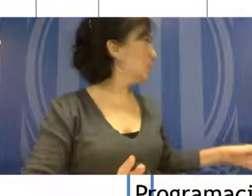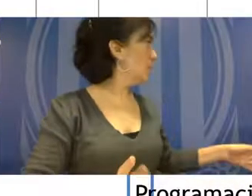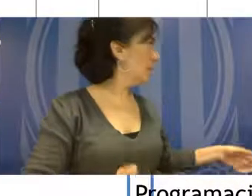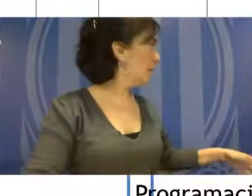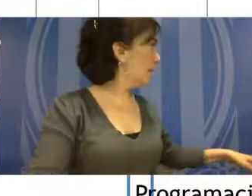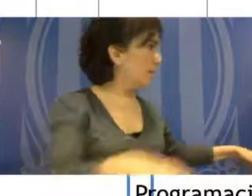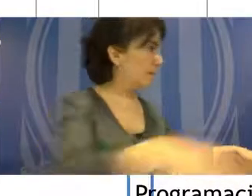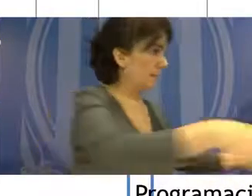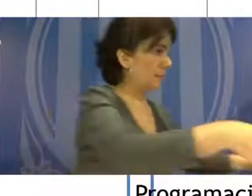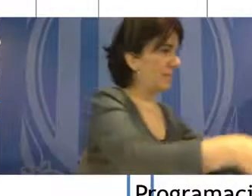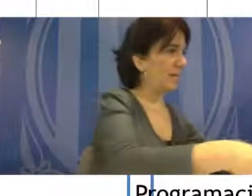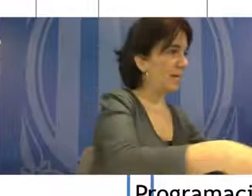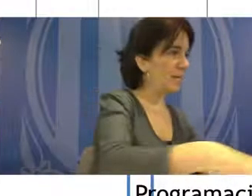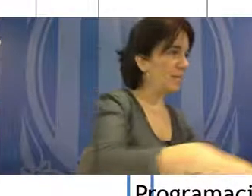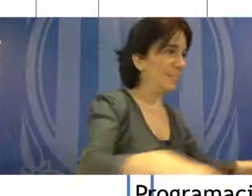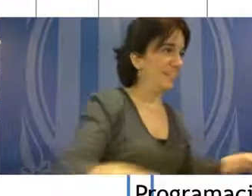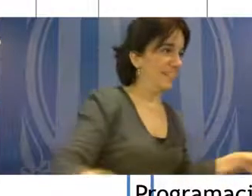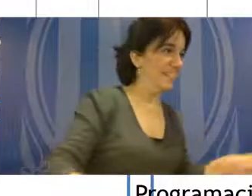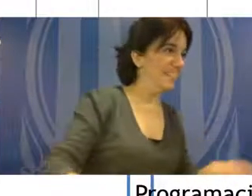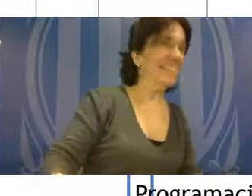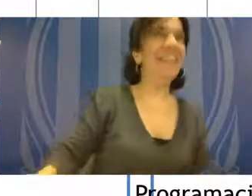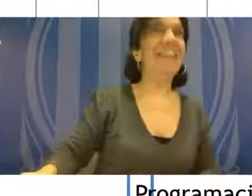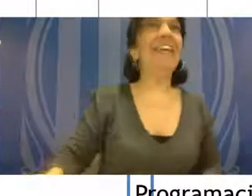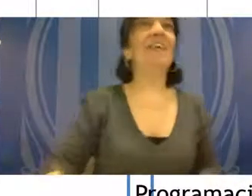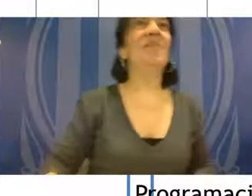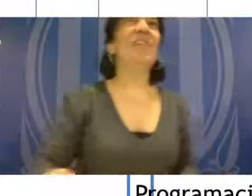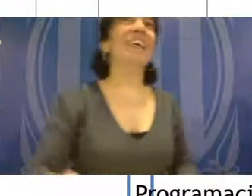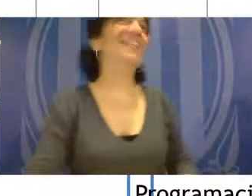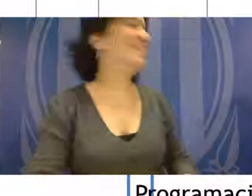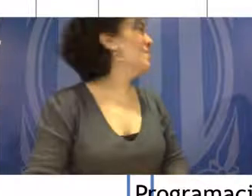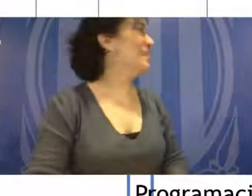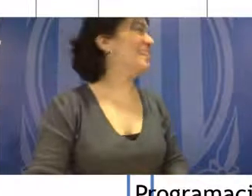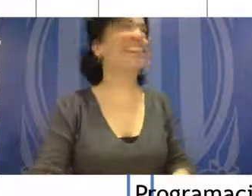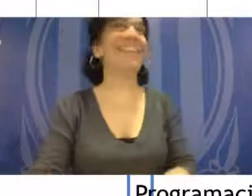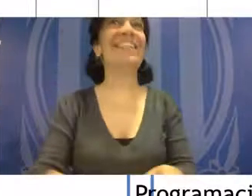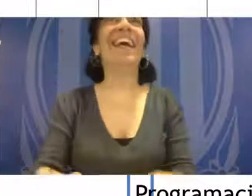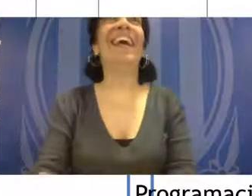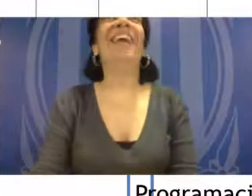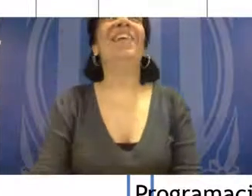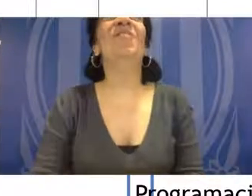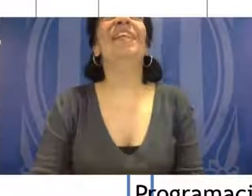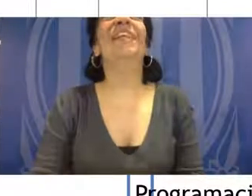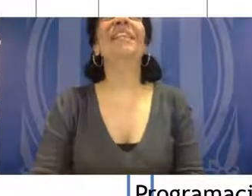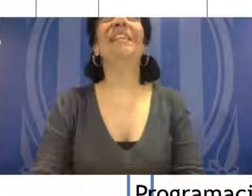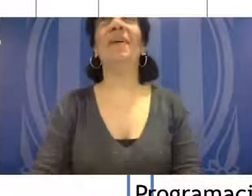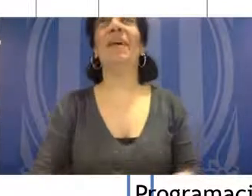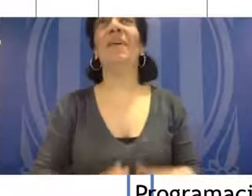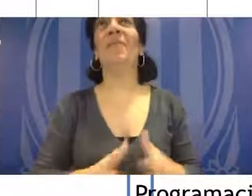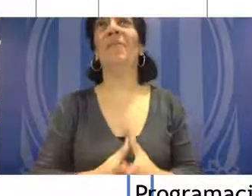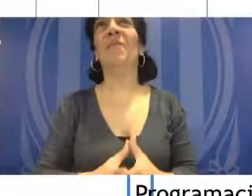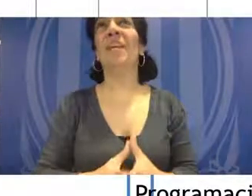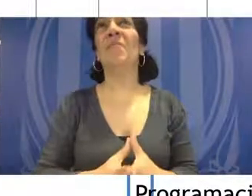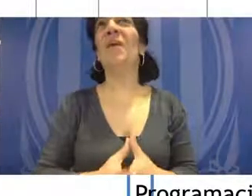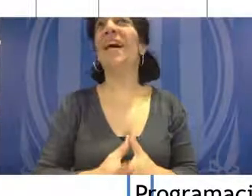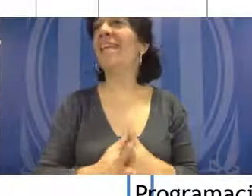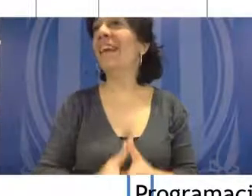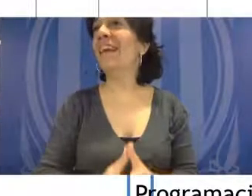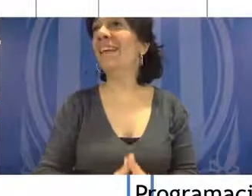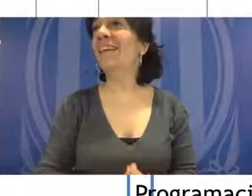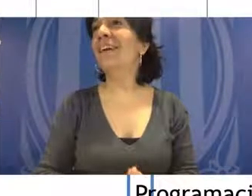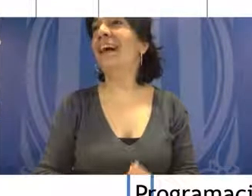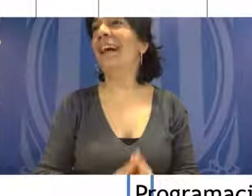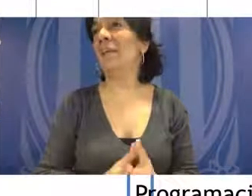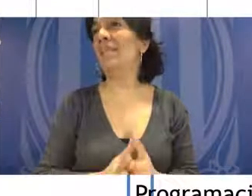es visualitza ara. Perdona, que no t'he avisat. No passa res. Nosaltres tenim un